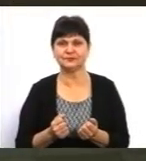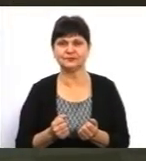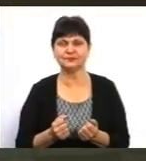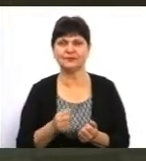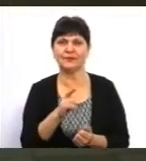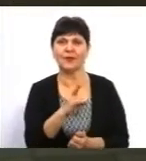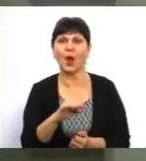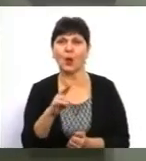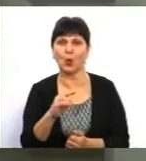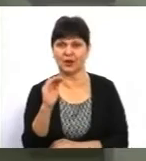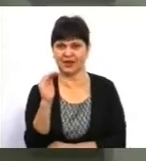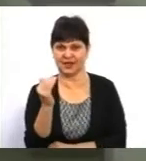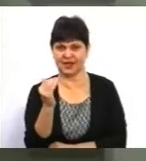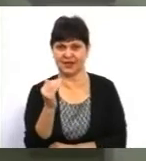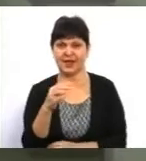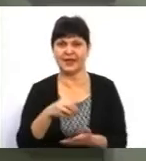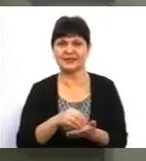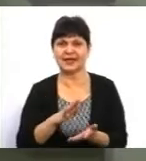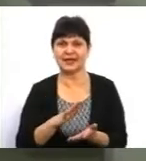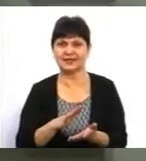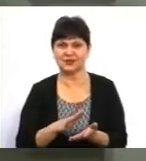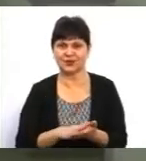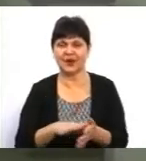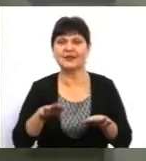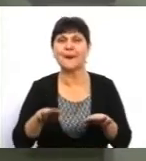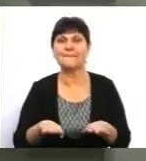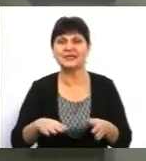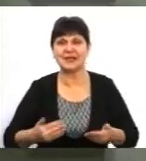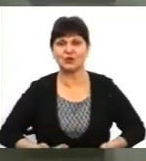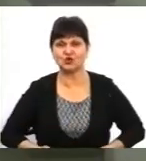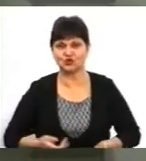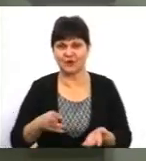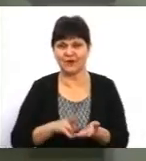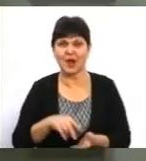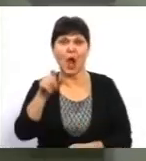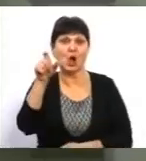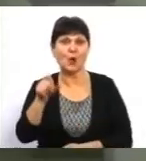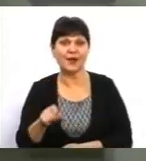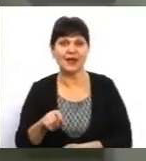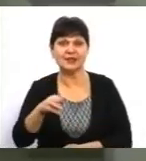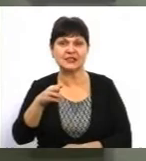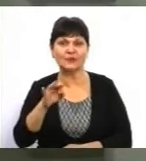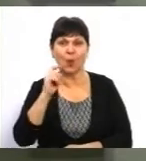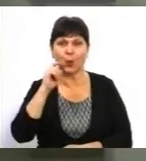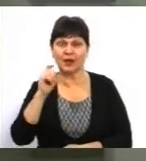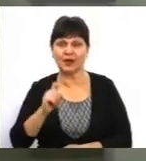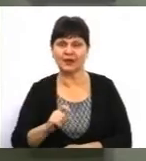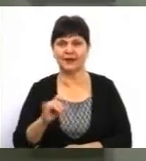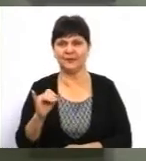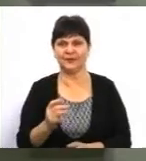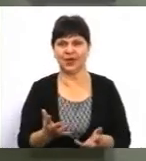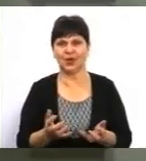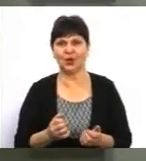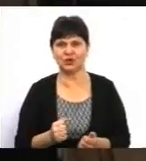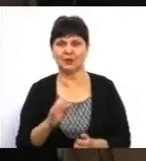ідентифікаційний номер дитини, зареєструвати дитину за місцем проживання, громадянство України і отримати